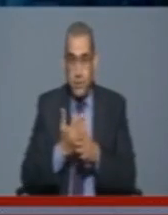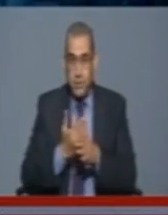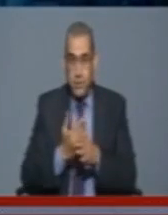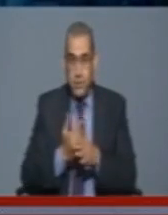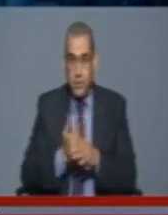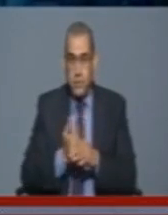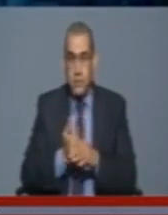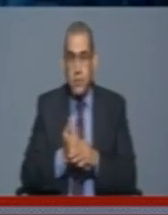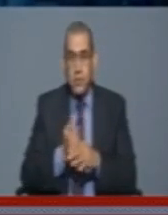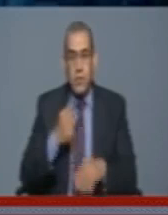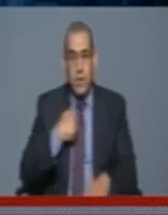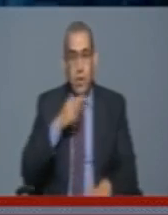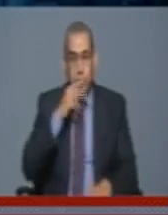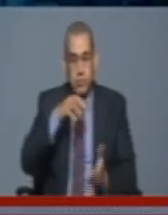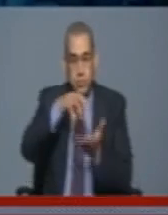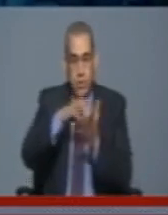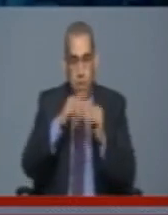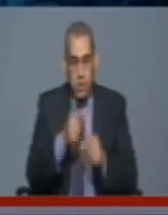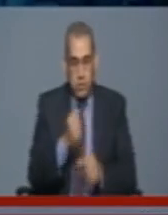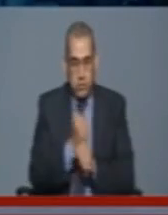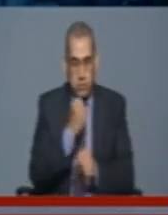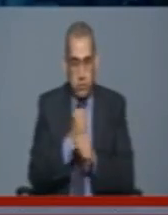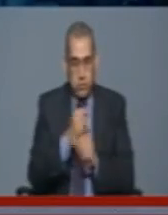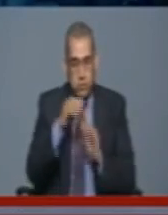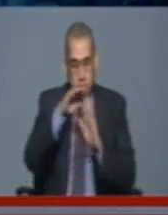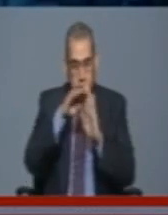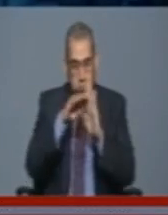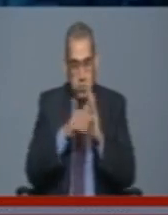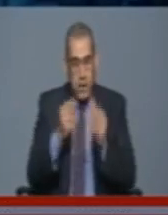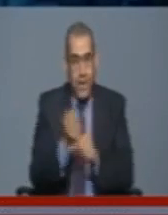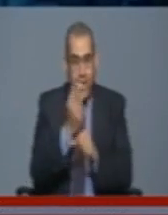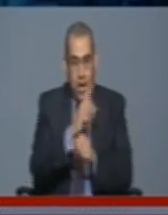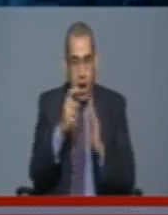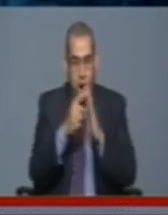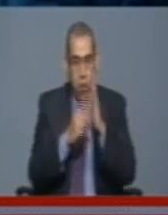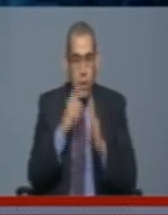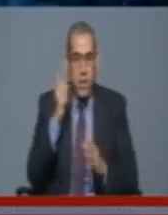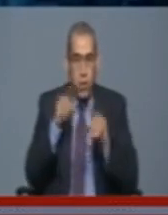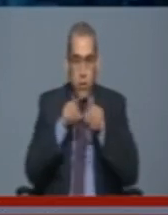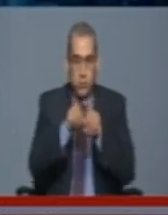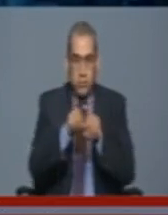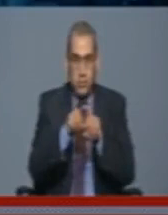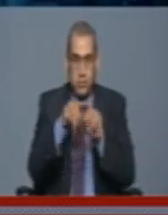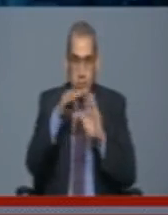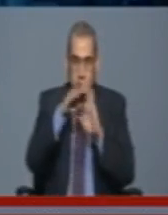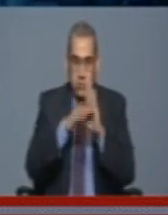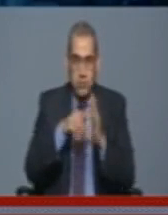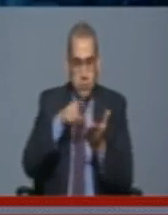احنا بنتكلم كدولة بتتعامل في اطار قواعد قانون دولي وفي اطار اجراءات تهدف